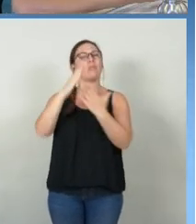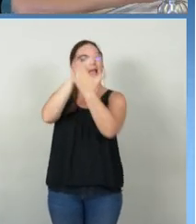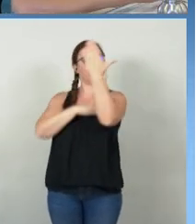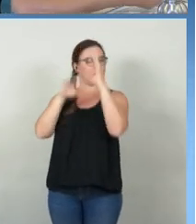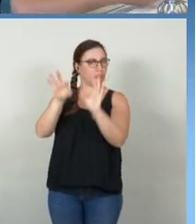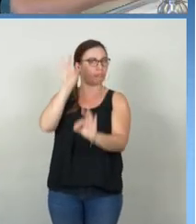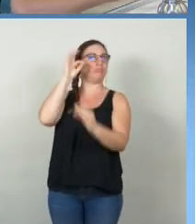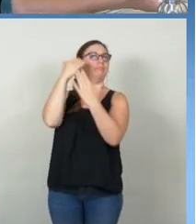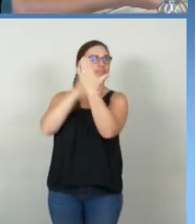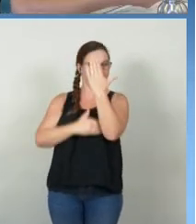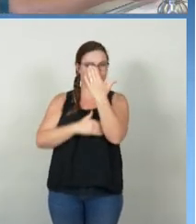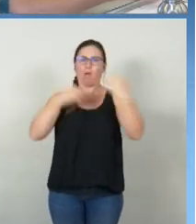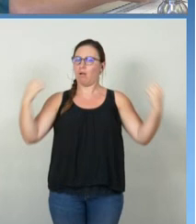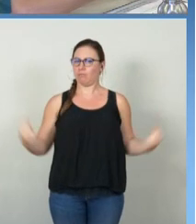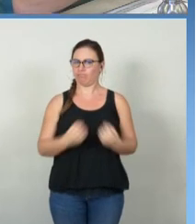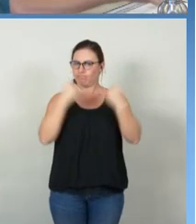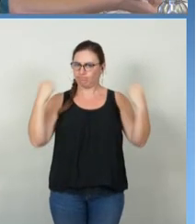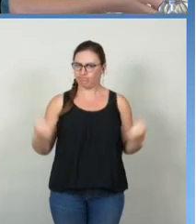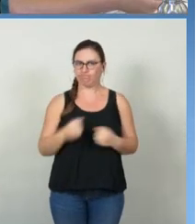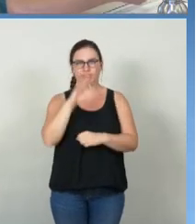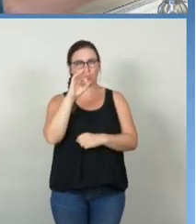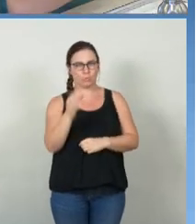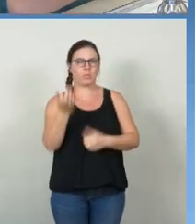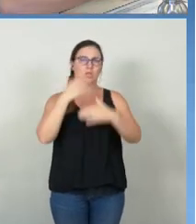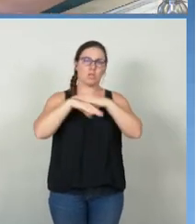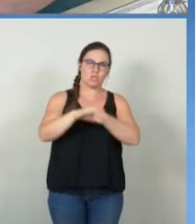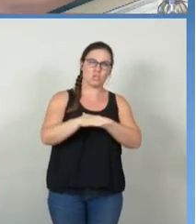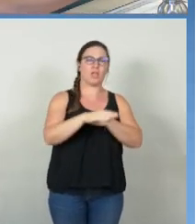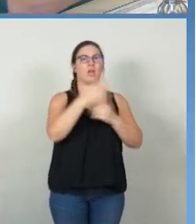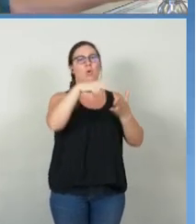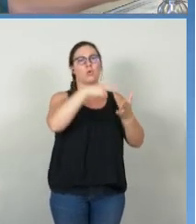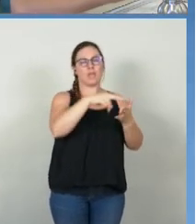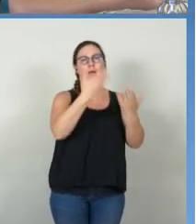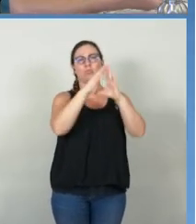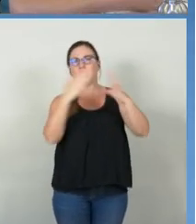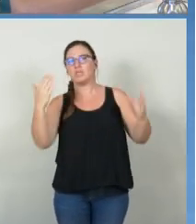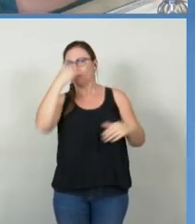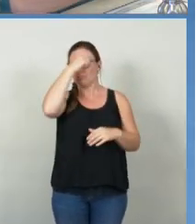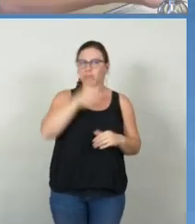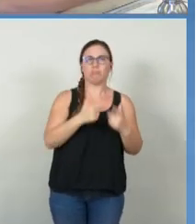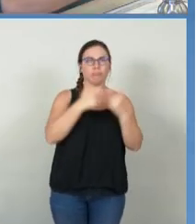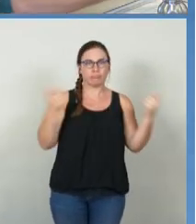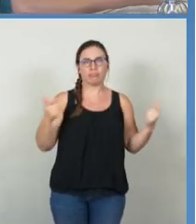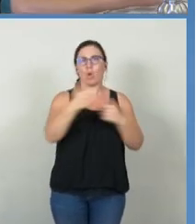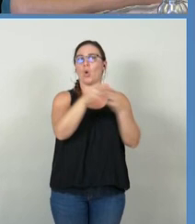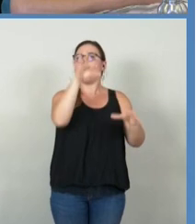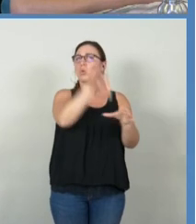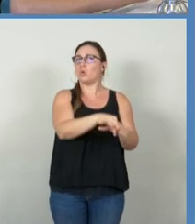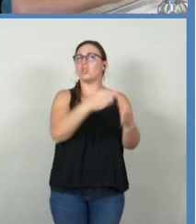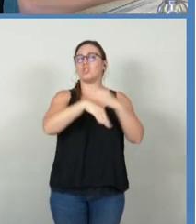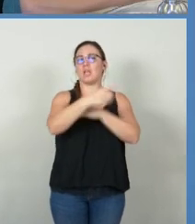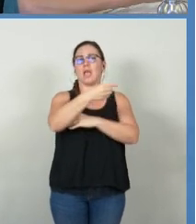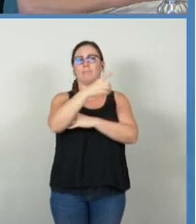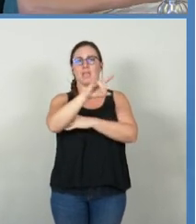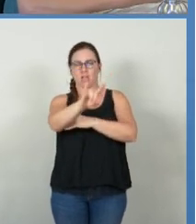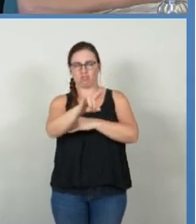la communication sera large elle est faite au sein des différents équipements conservatoires théâtre musée bibliothèque etc etc il y a des ions dans les MDH mais